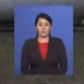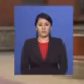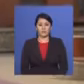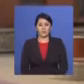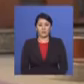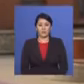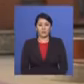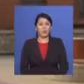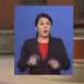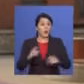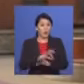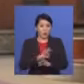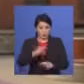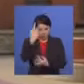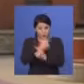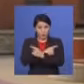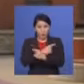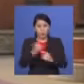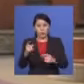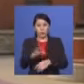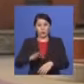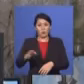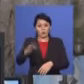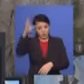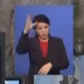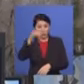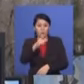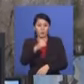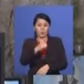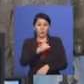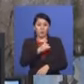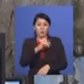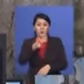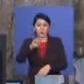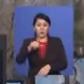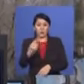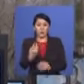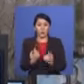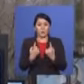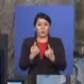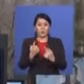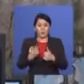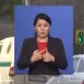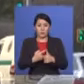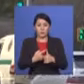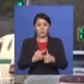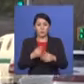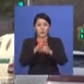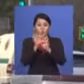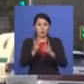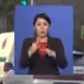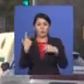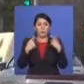Жерлестеріміз үшін жағымды жаңалық. Облысымыздағы бірқатар білім беру және мәдениет ұйымдарына ұлы тұлғалардың есімдері берілді. Мысалы, өнер